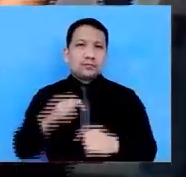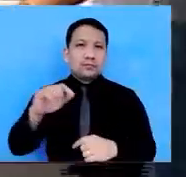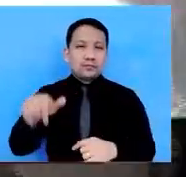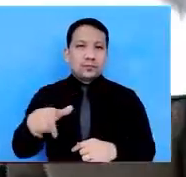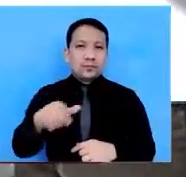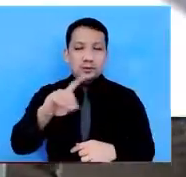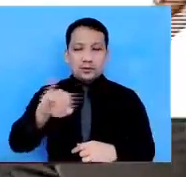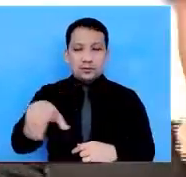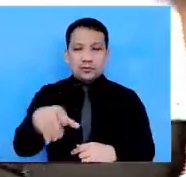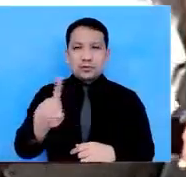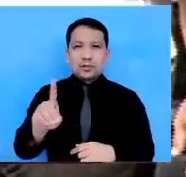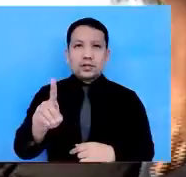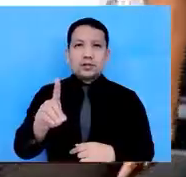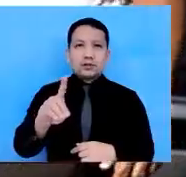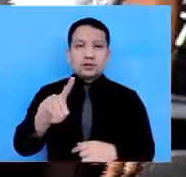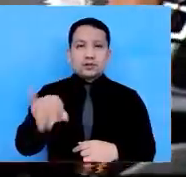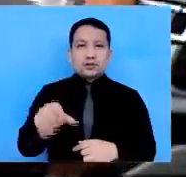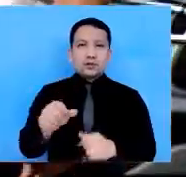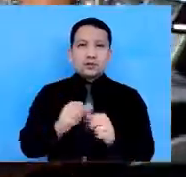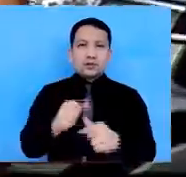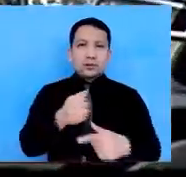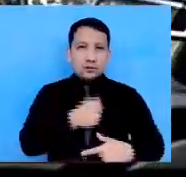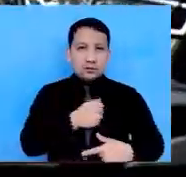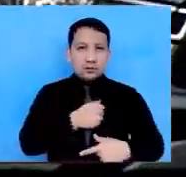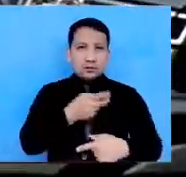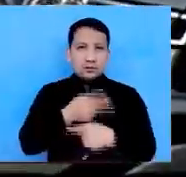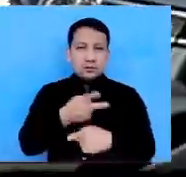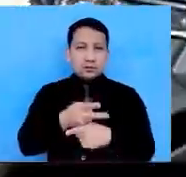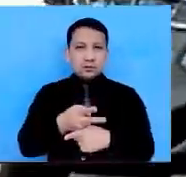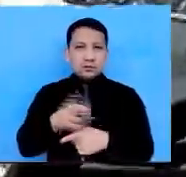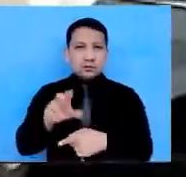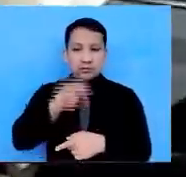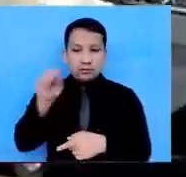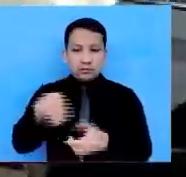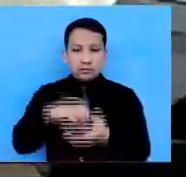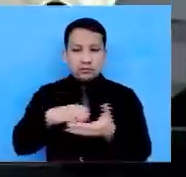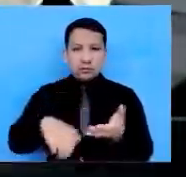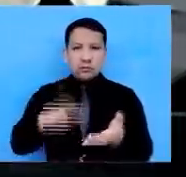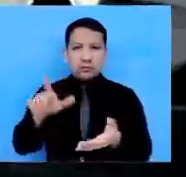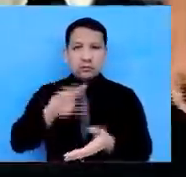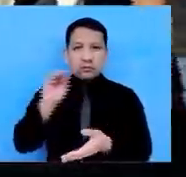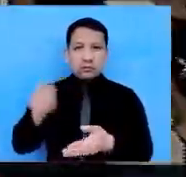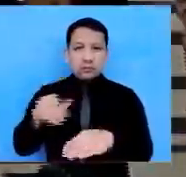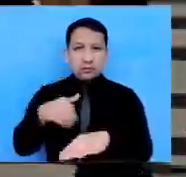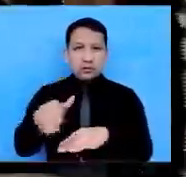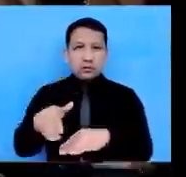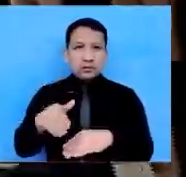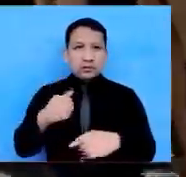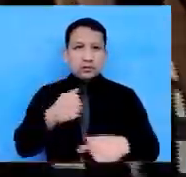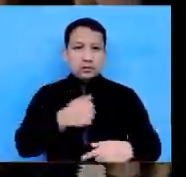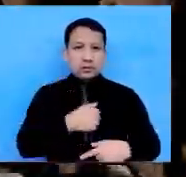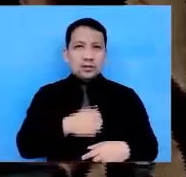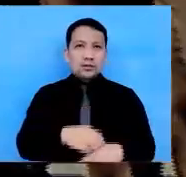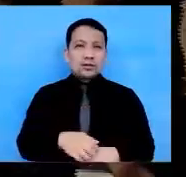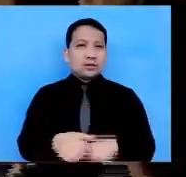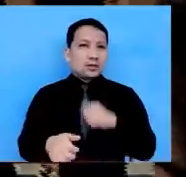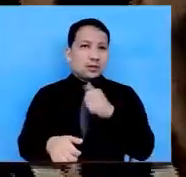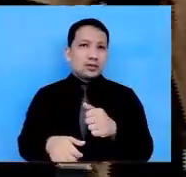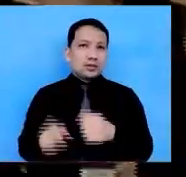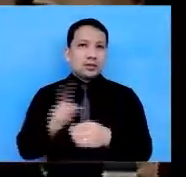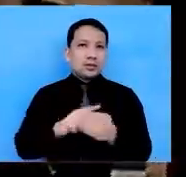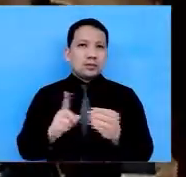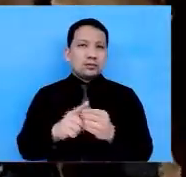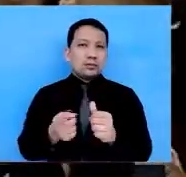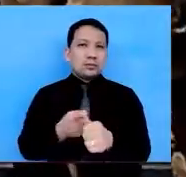Boying Remulla, may mga jail guard daw na pumuporsyento ng 20% ng padala para sa mga preso. At hindi lang daw pala ito nangyayari